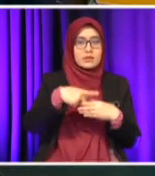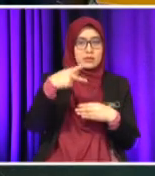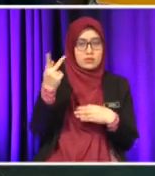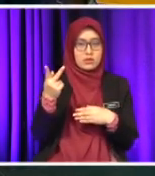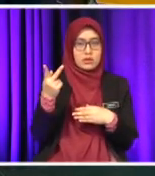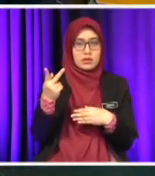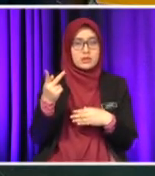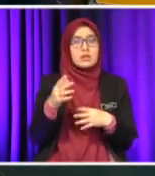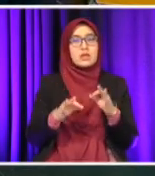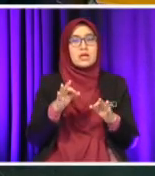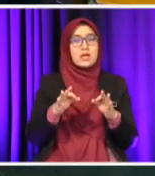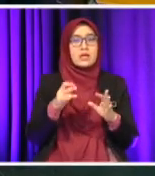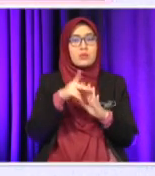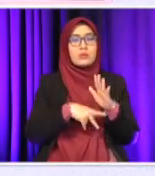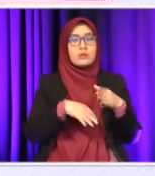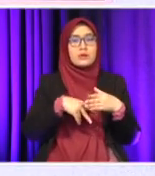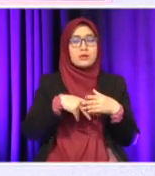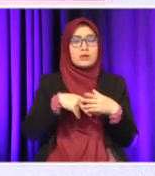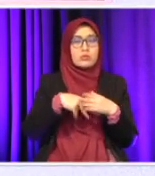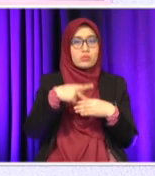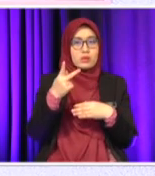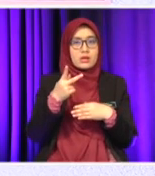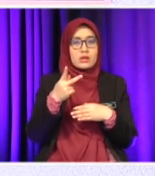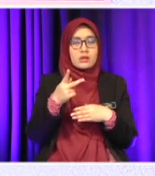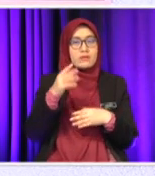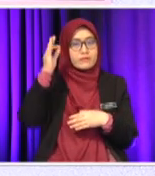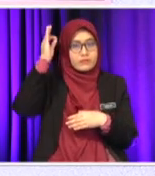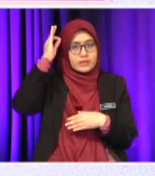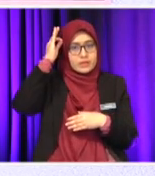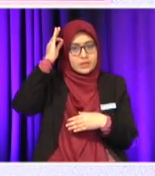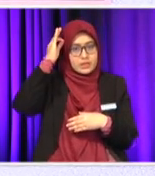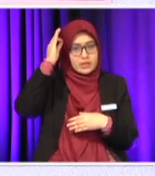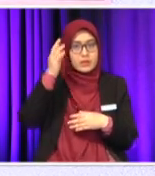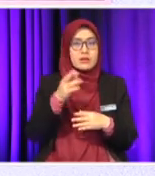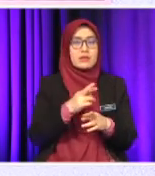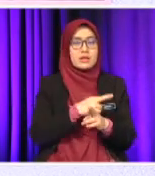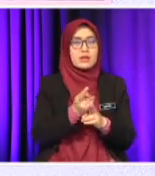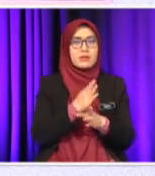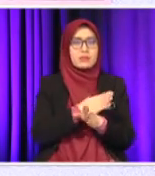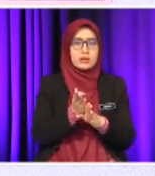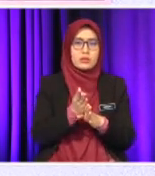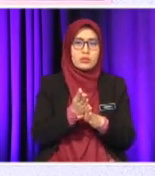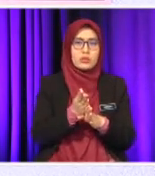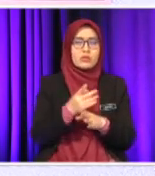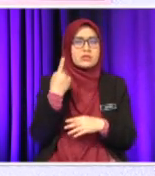bentuk satu produk yang cantik yang menarik tetapi tidak dapat sampai kepada pengguna